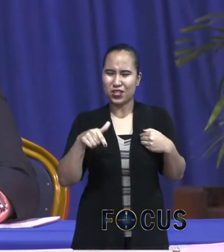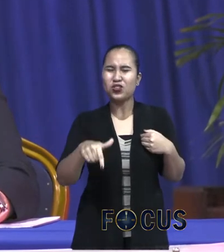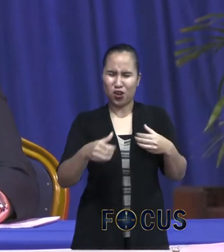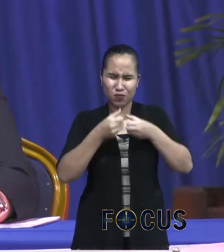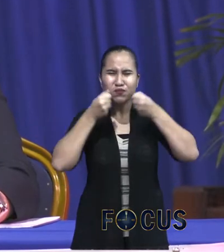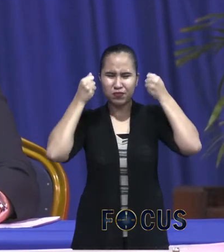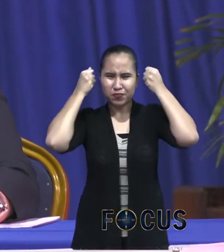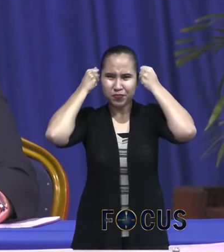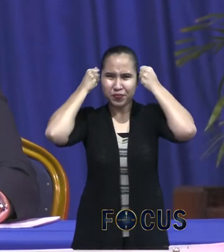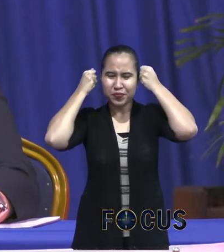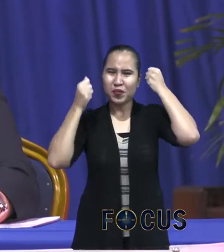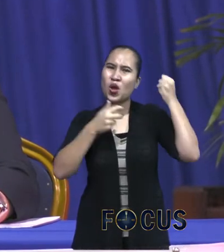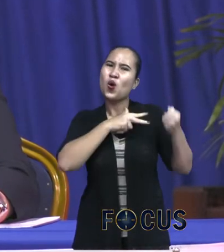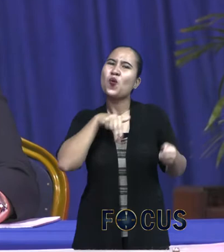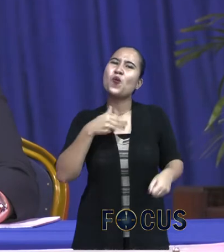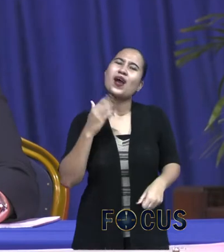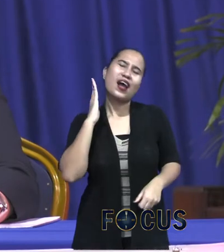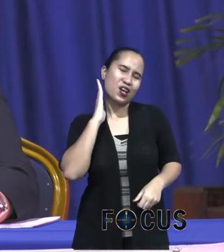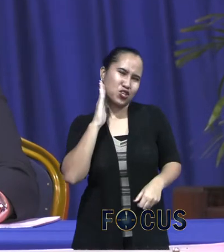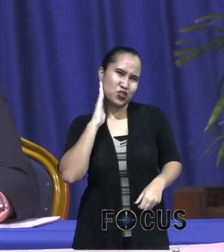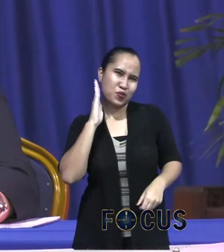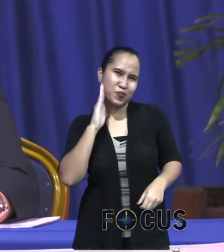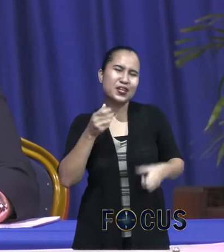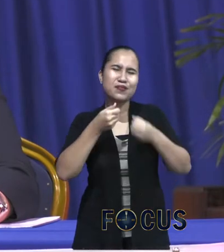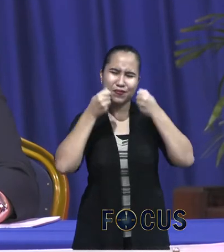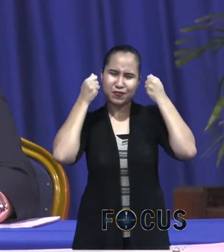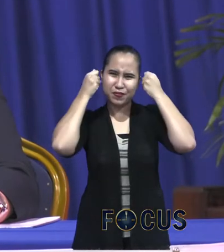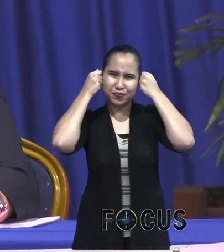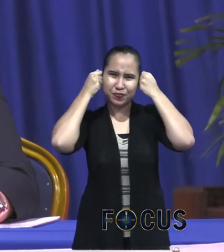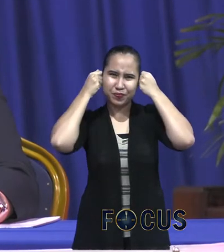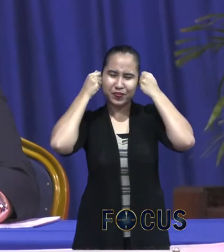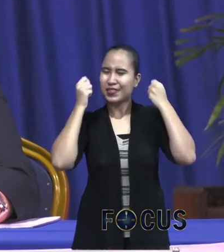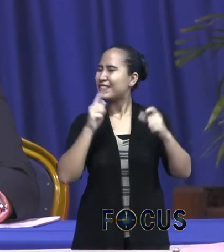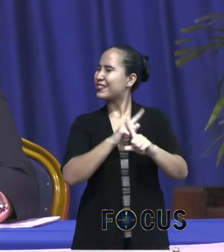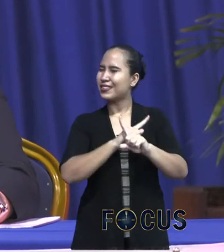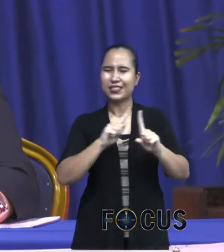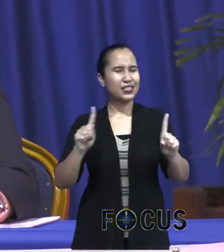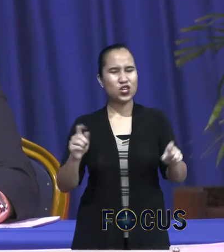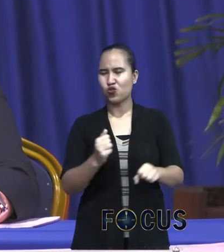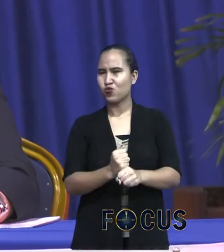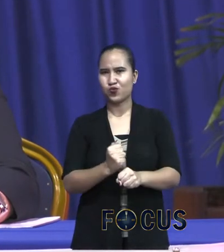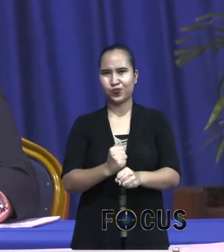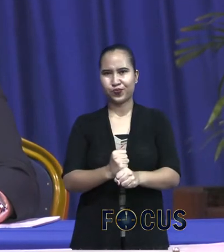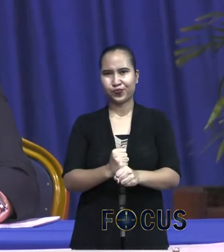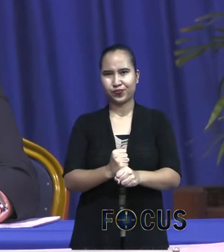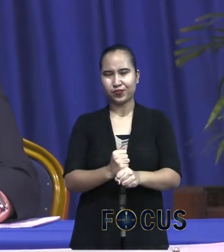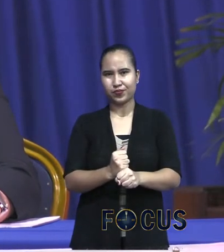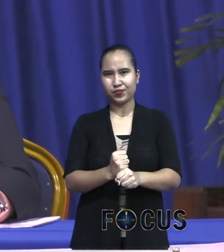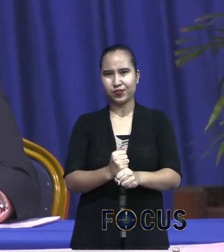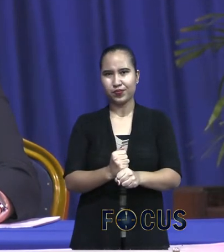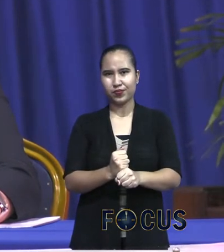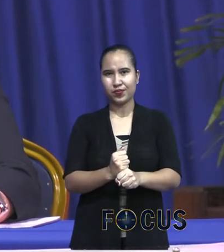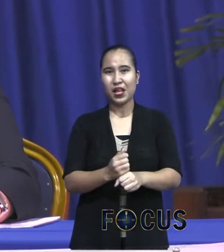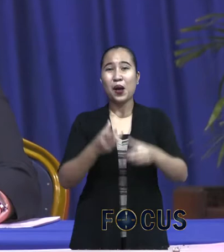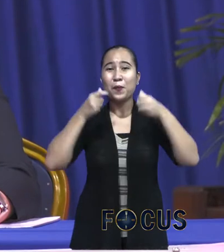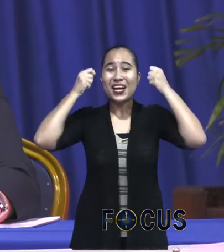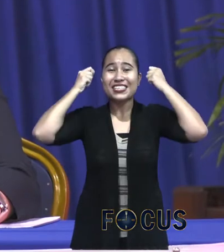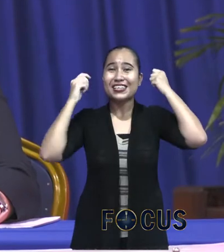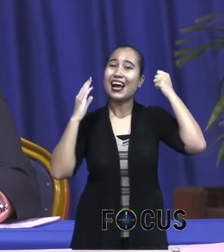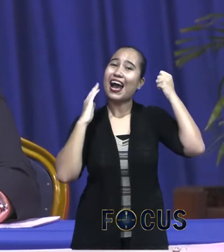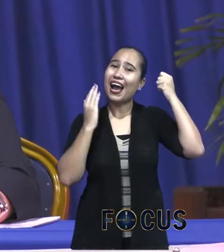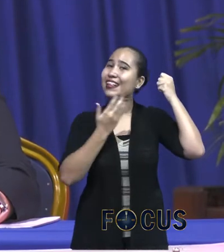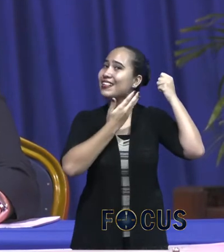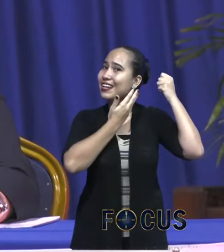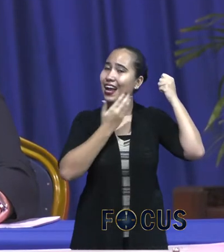vragen aan de mensen die toch nog een masker gebruiken om te onthouden dat een masker steeds aanraken